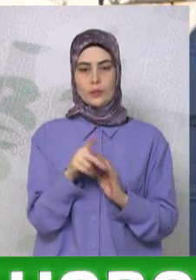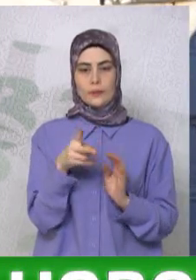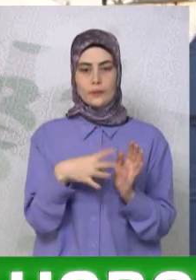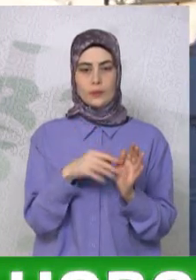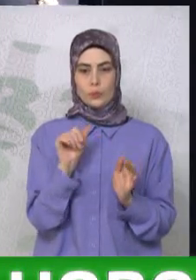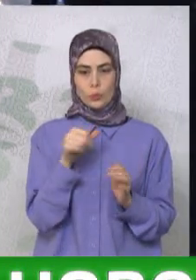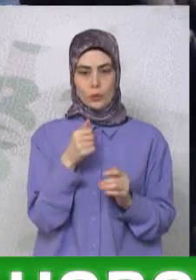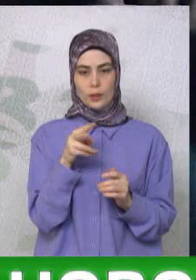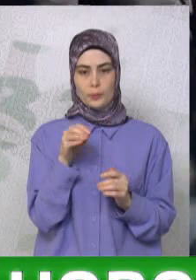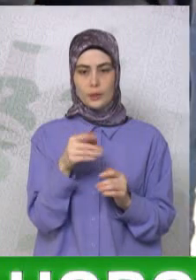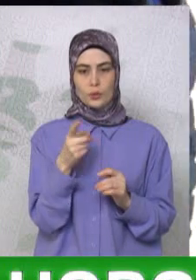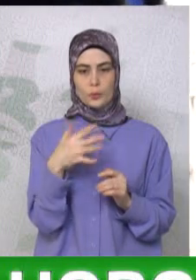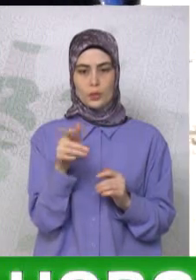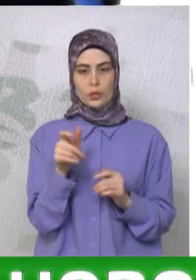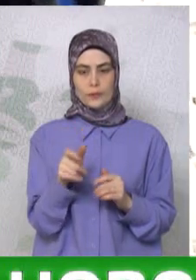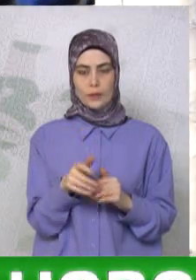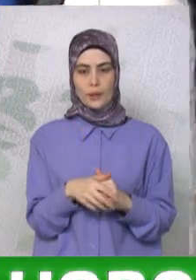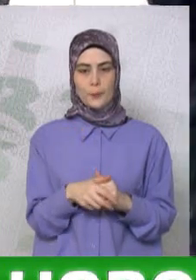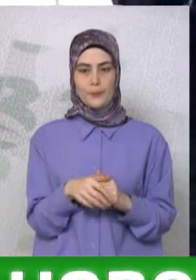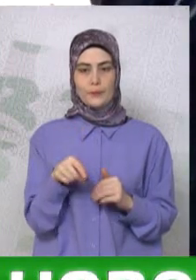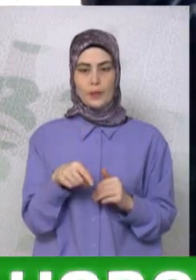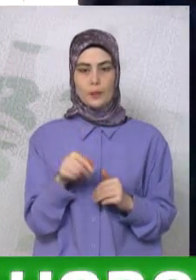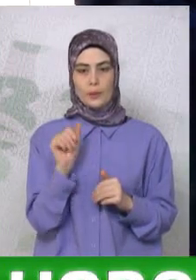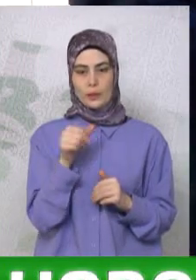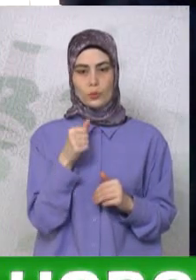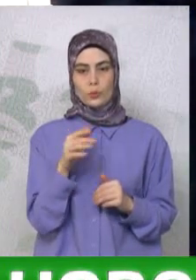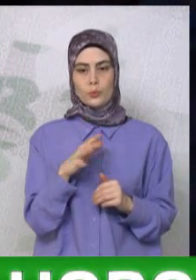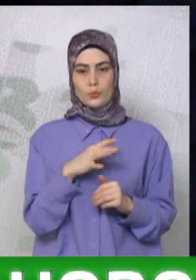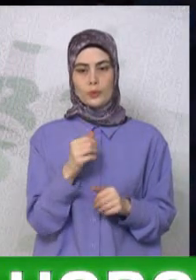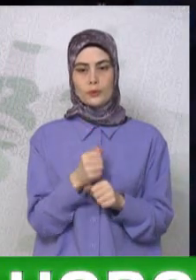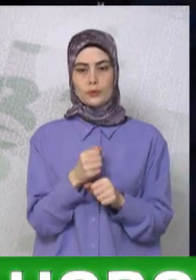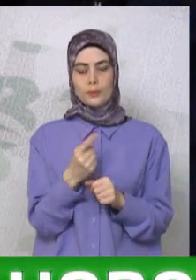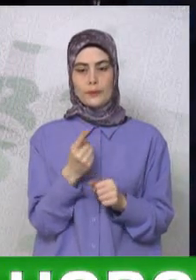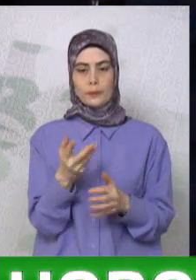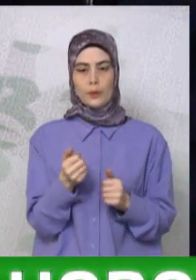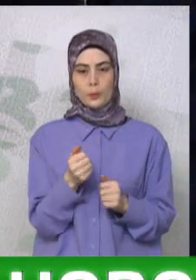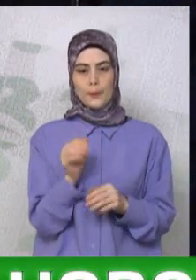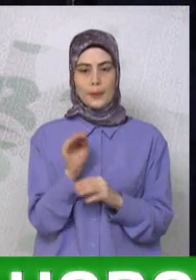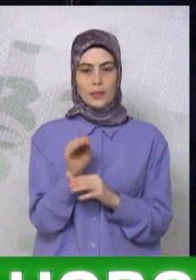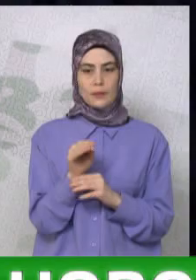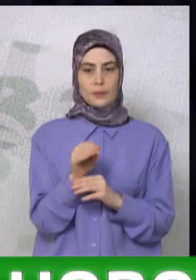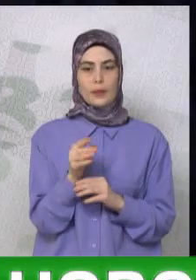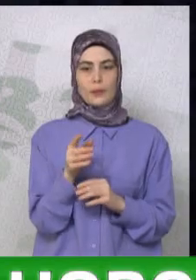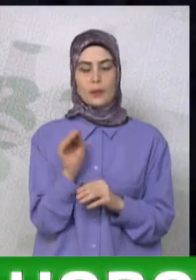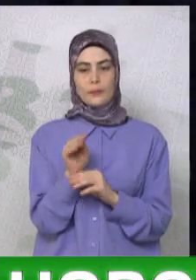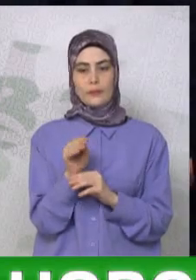с лимитом наполнения 150 человек. В этом же году был осуществлен и первый прием подозреваемых, обвиняемых и осужденных.